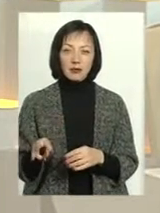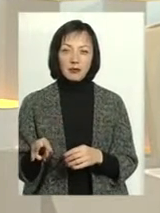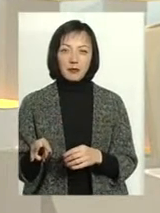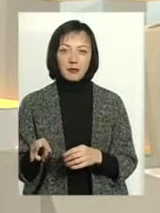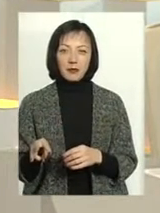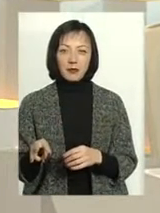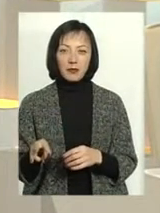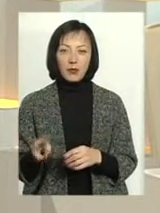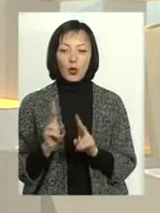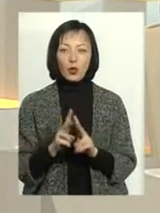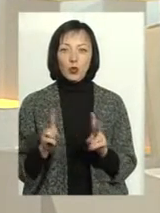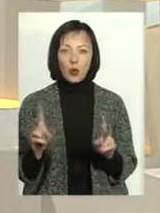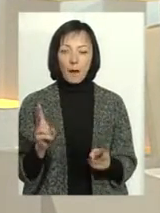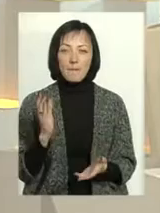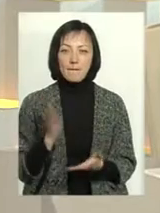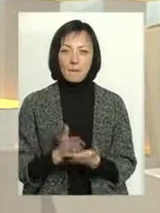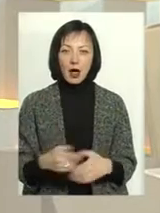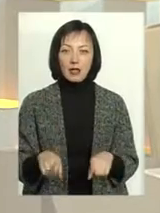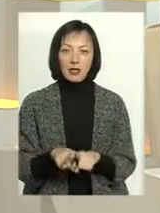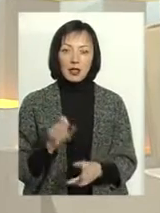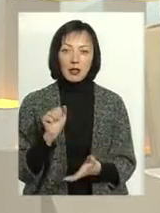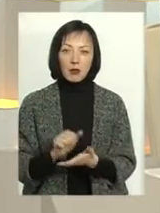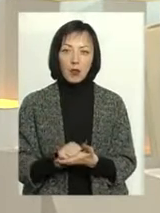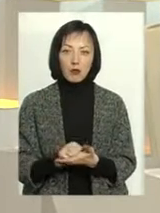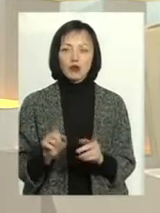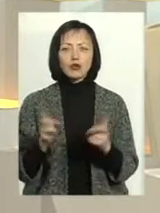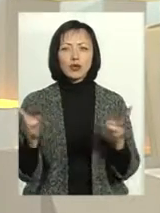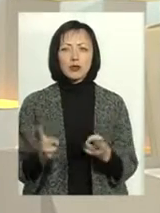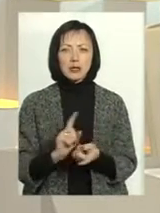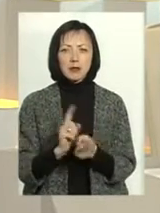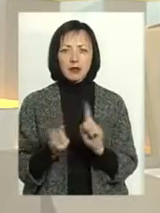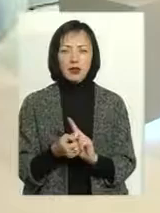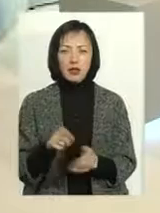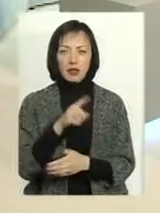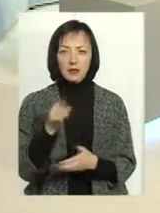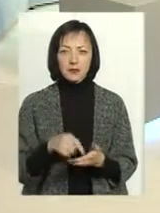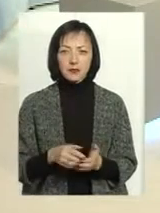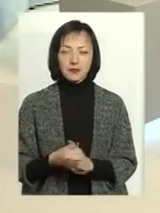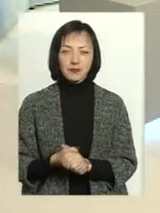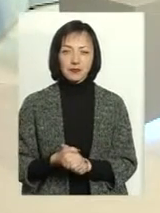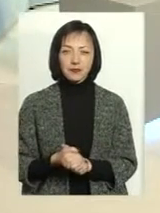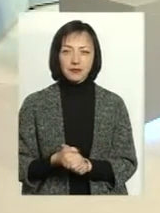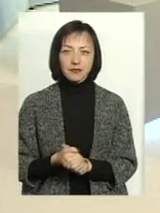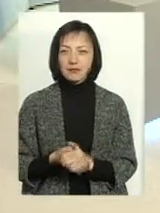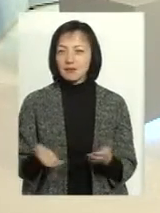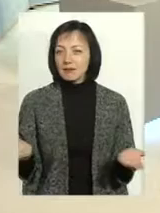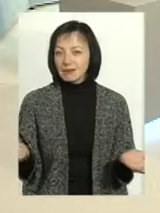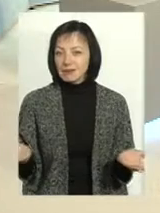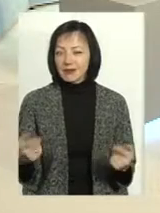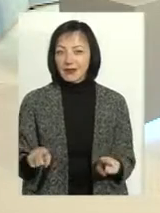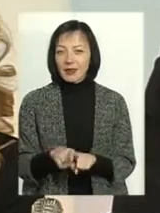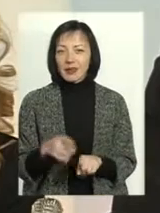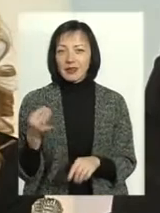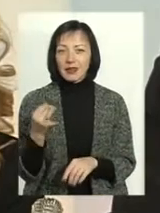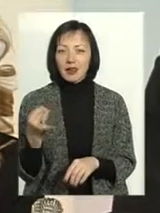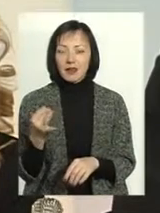частина тих, хто має отакий диплом. Що треба змінити? Знаєте, це таке риторичне питання, чому